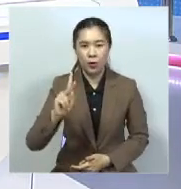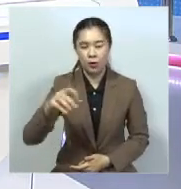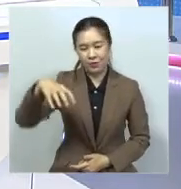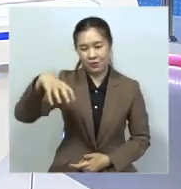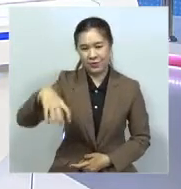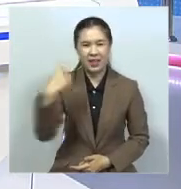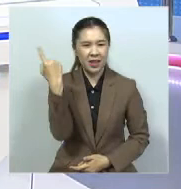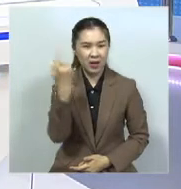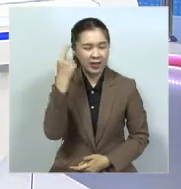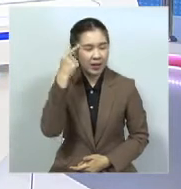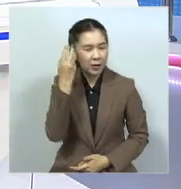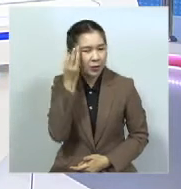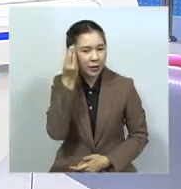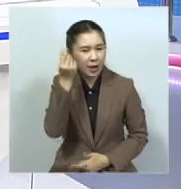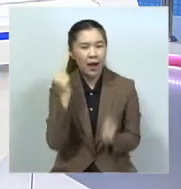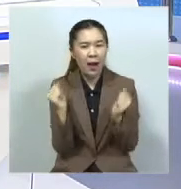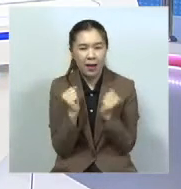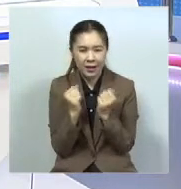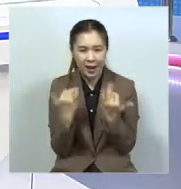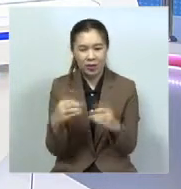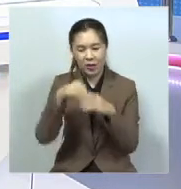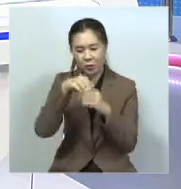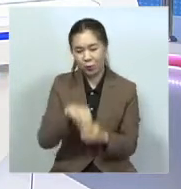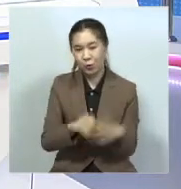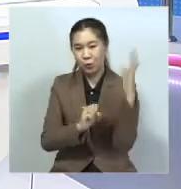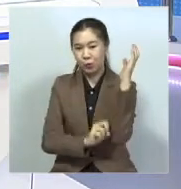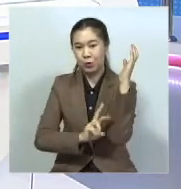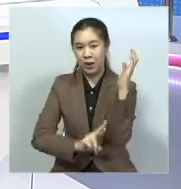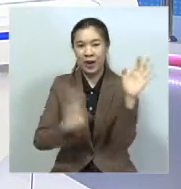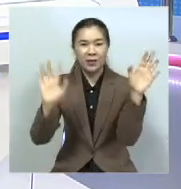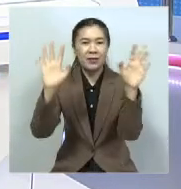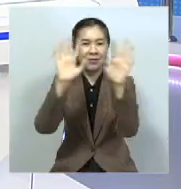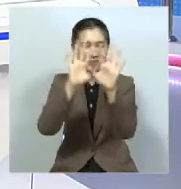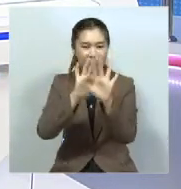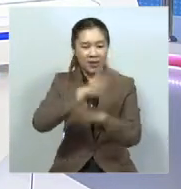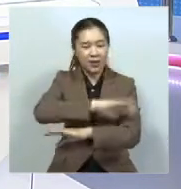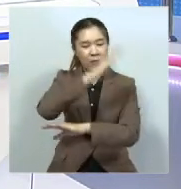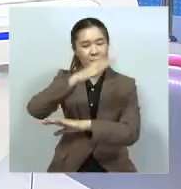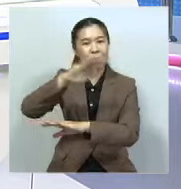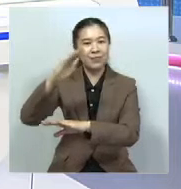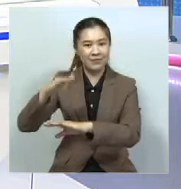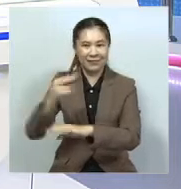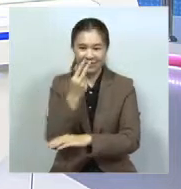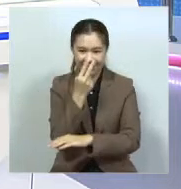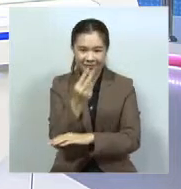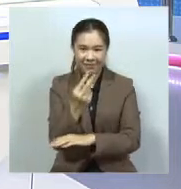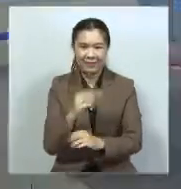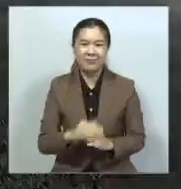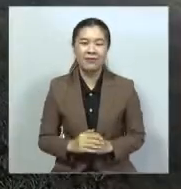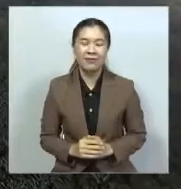าสนใจภายใต้แนวคิดหนาวนี้ที่สุราษฎร์และหมอกหยอกภูผาไปชมกันค่ะ